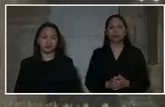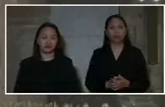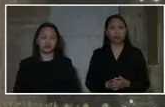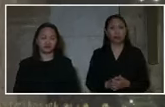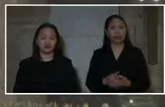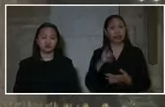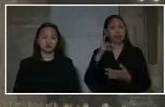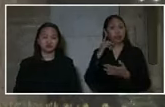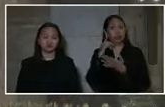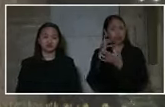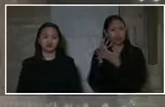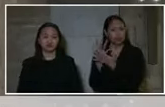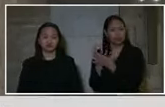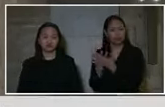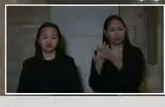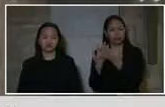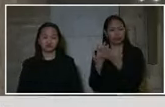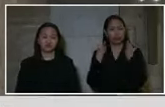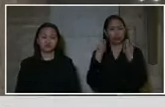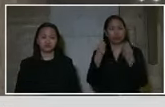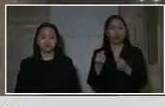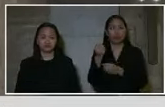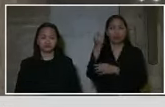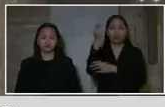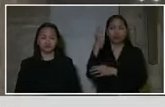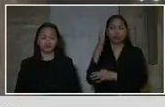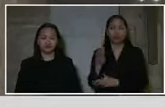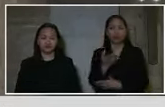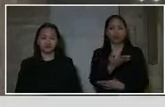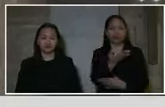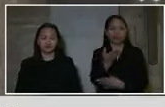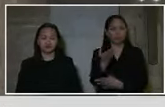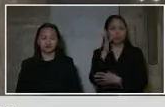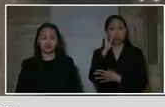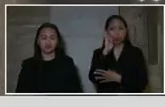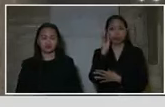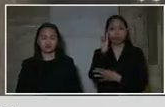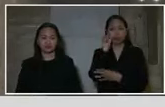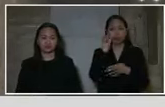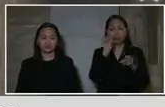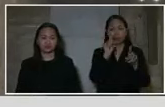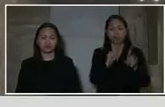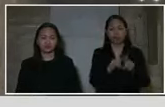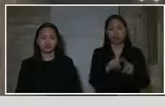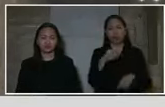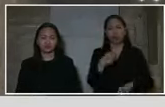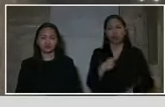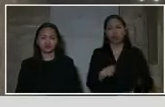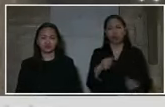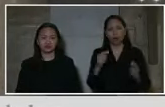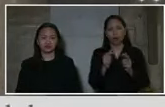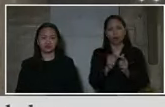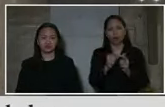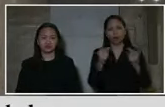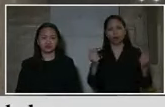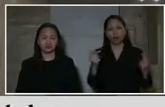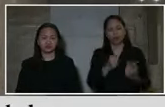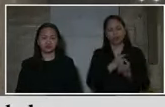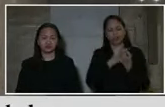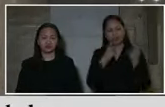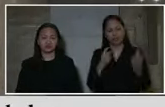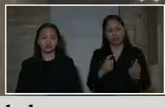Inaamin ko sa makapangyarihan Diyos at sa inyo mga kapatid na lubha akong